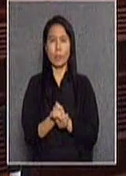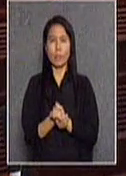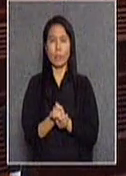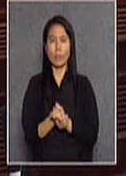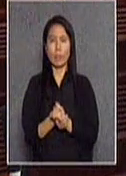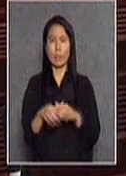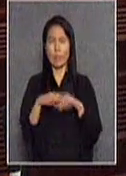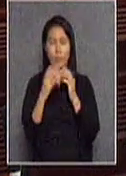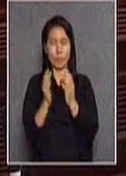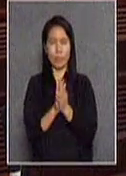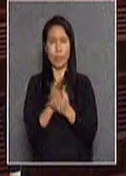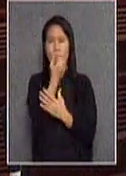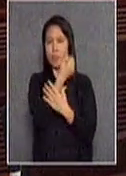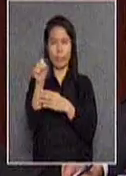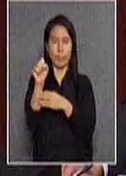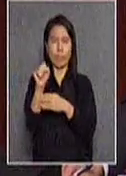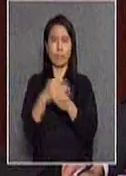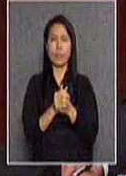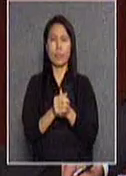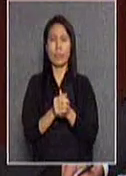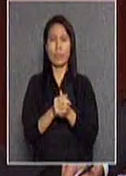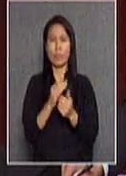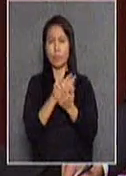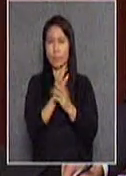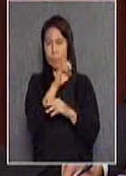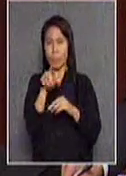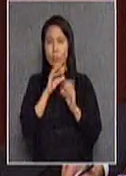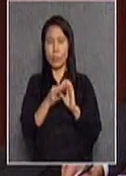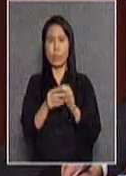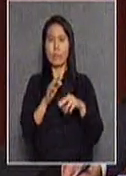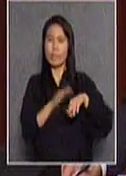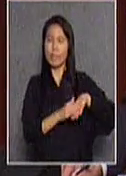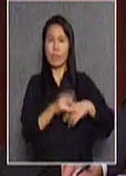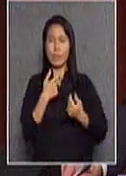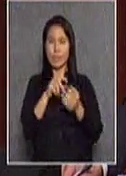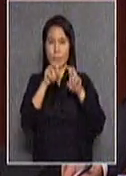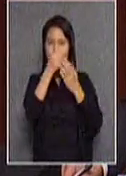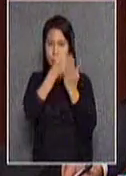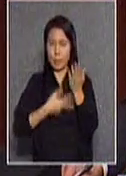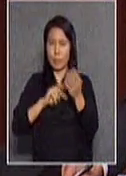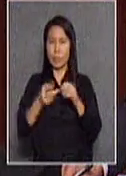經已全部被否決。咁我現在向各位提出嘅待議議題係總目